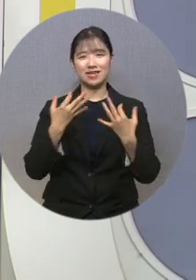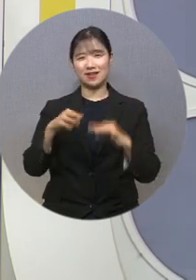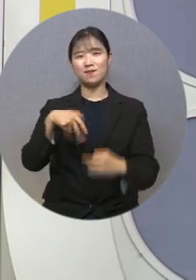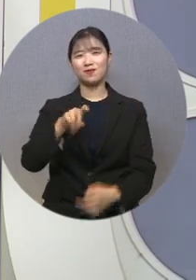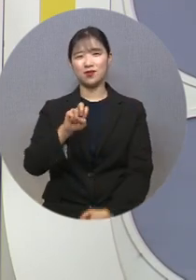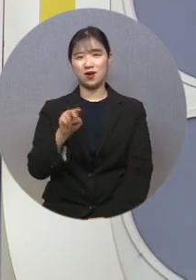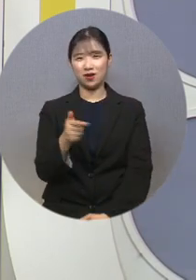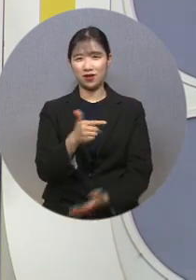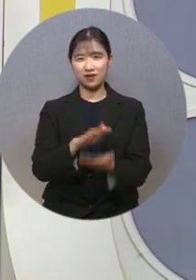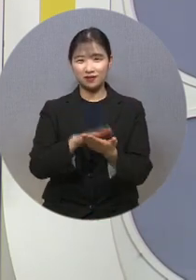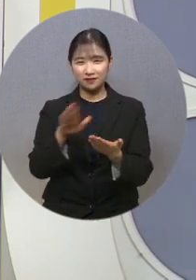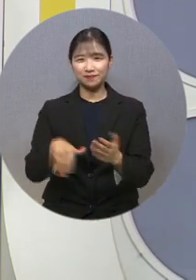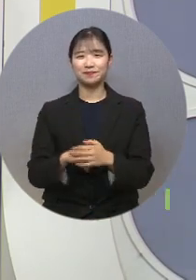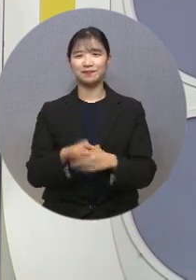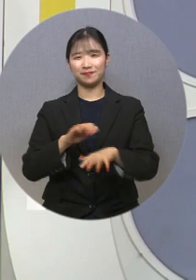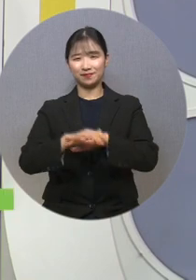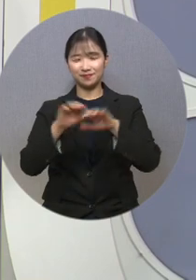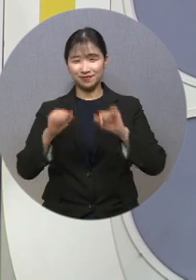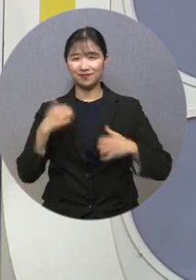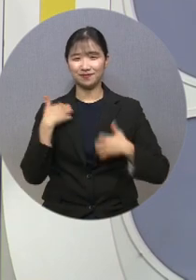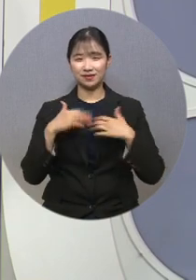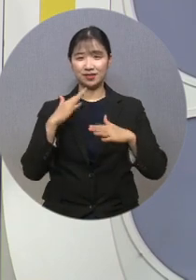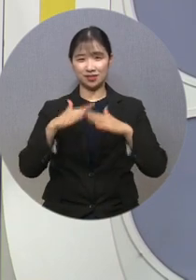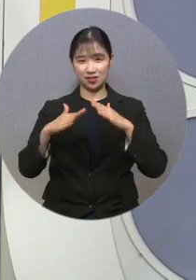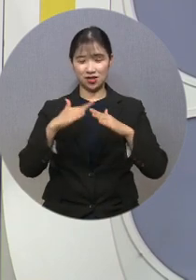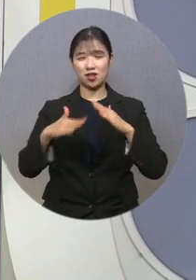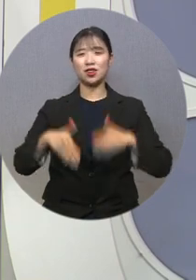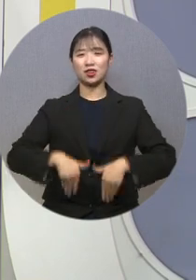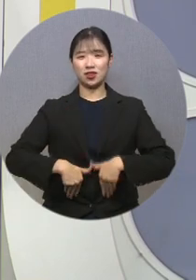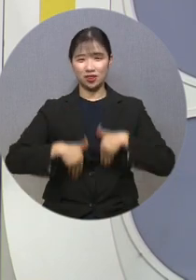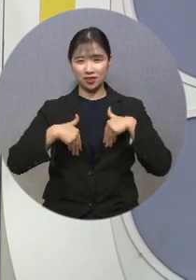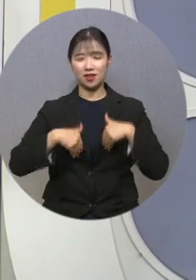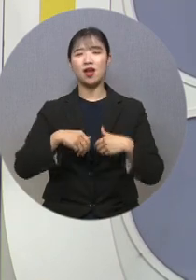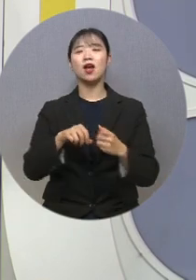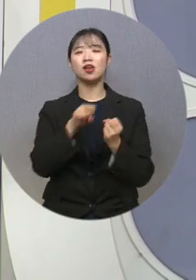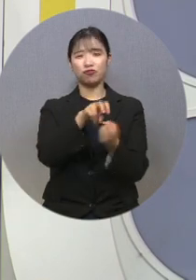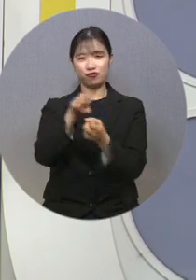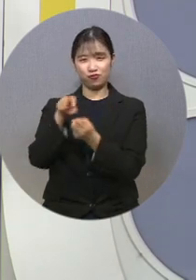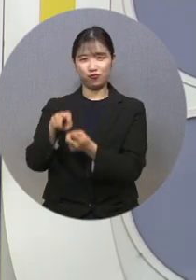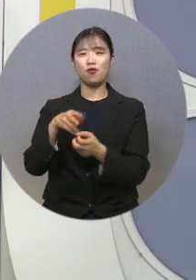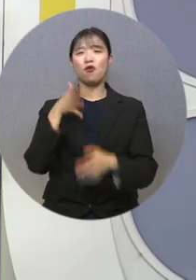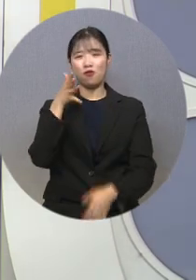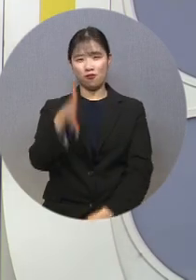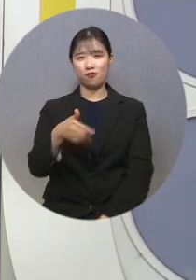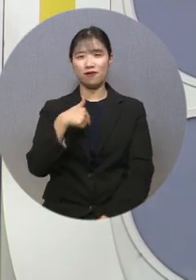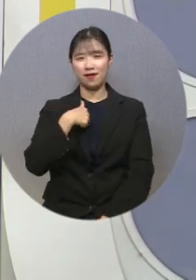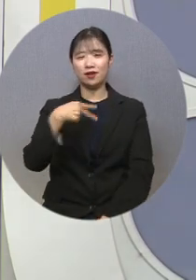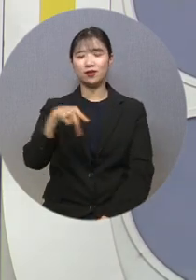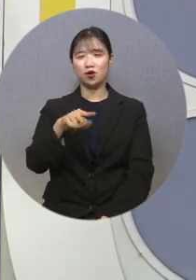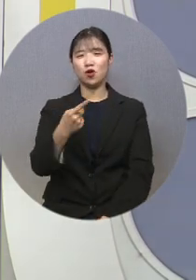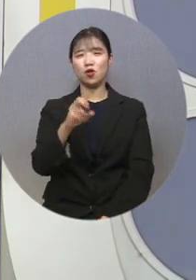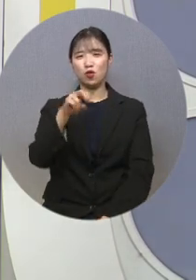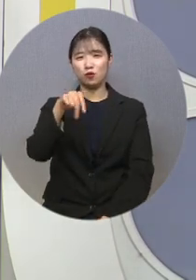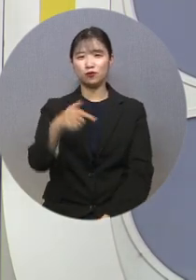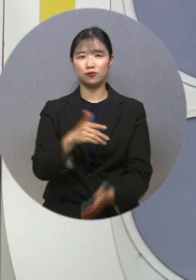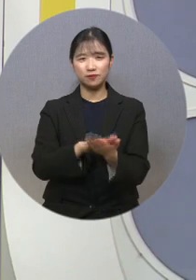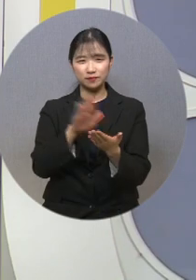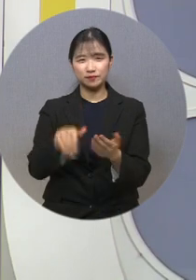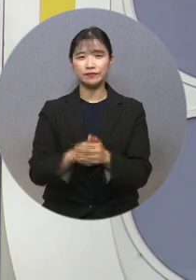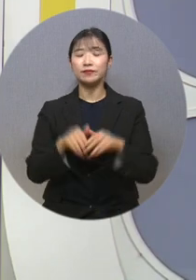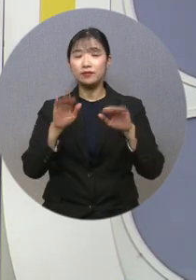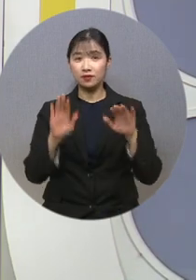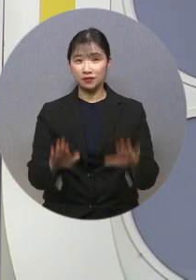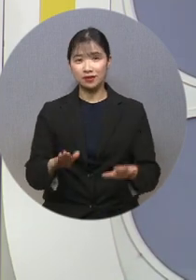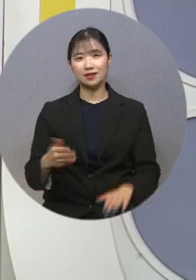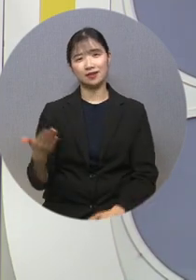김정현입니다. 여러분 반갑습니다. 전남도청 유통기획팀장 소동순 사무관입니다. 네, 반갑습니다. 오늘 저희가